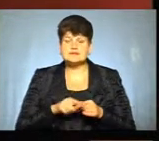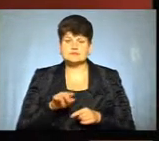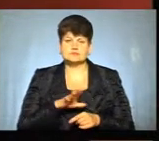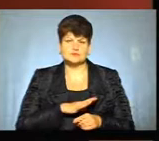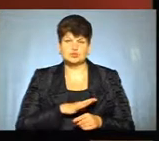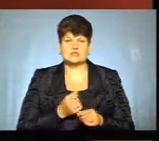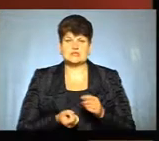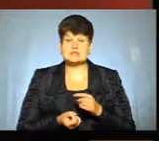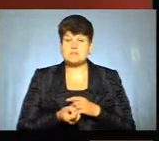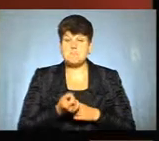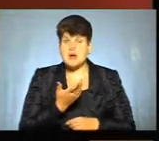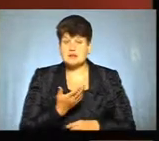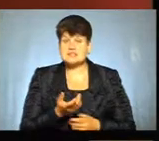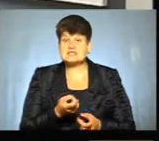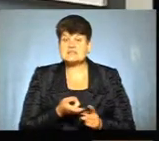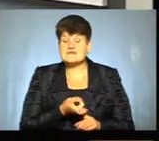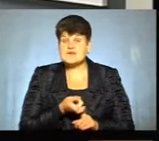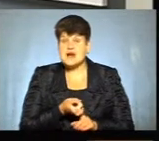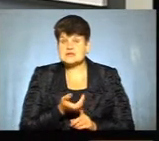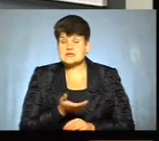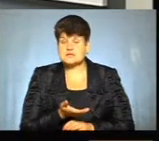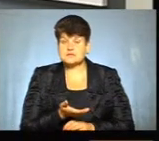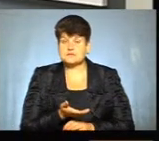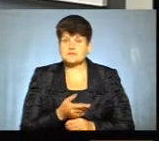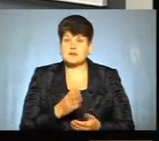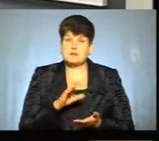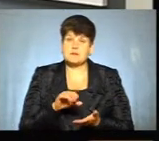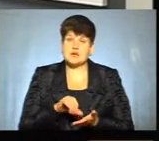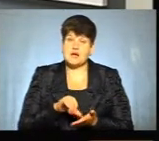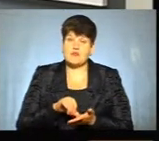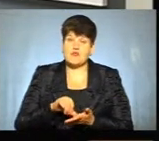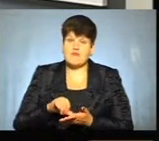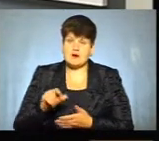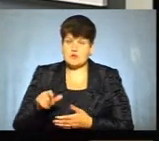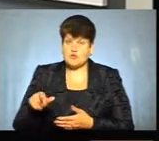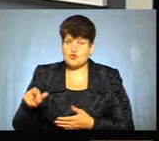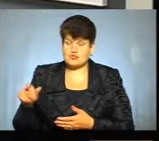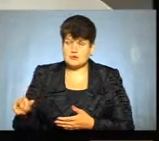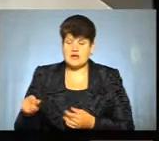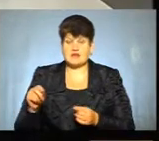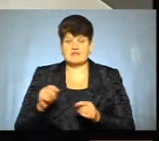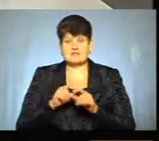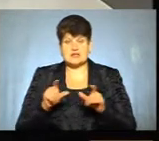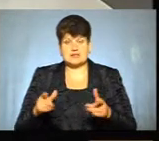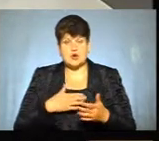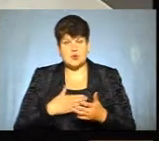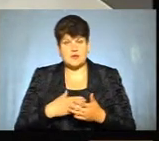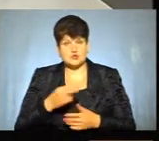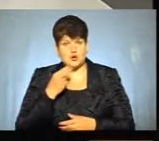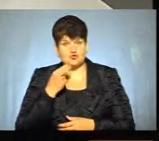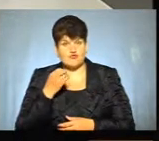спалахи, пов'язані, скажімо так, з перебуванням людей там або в закладах громадського харчування.